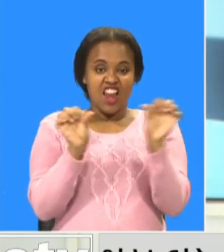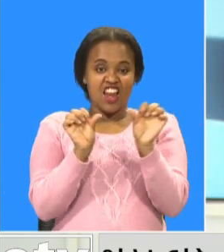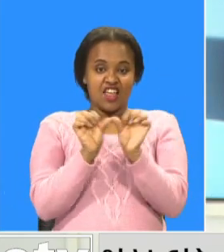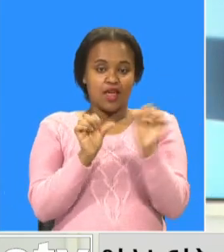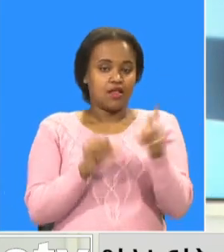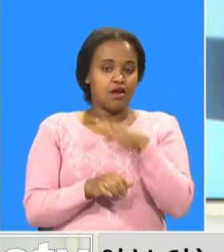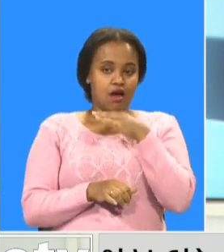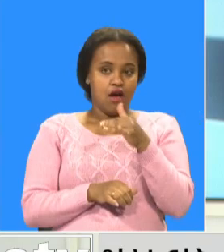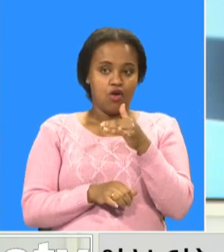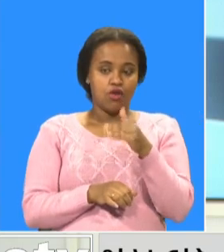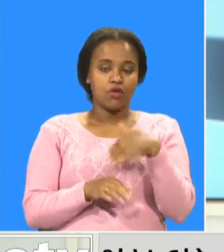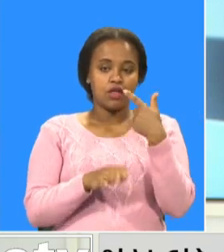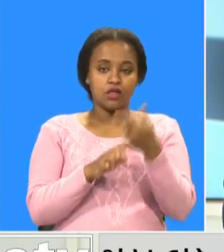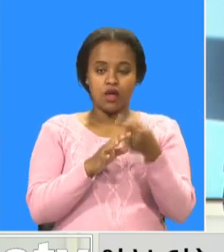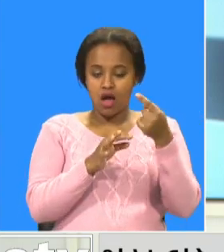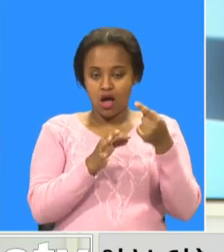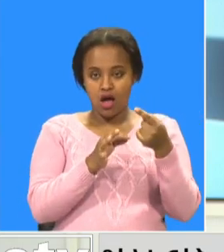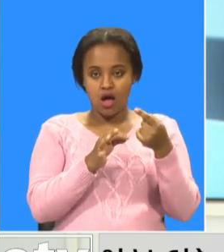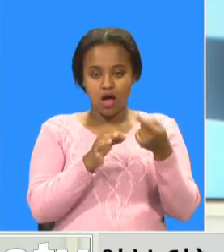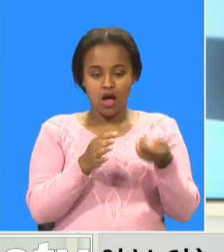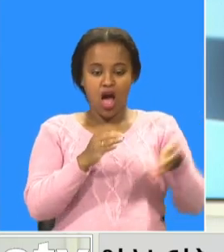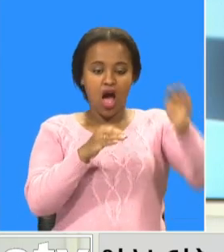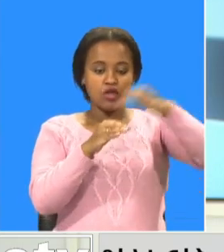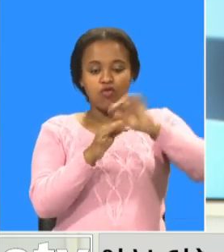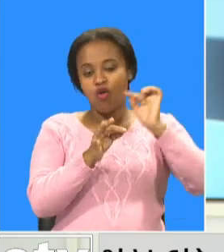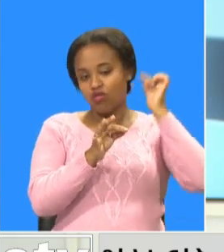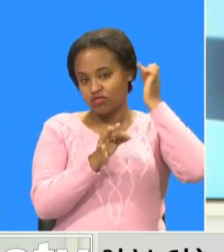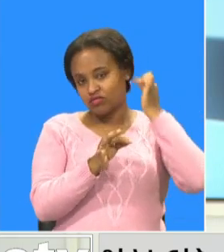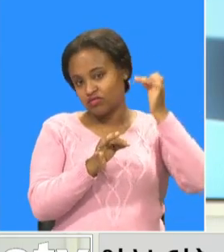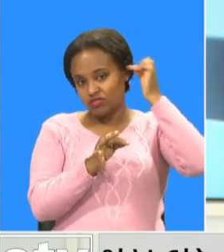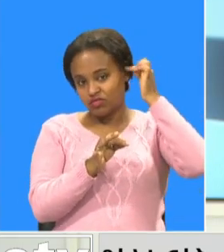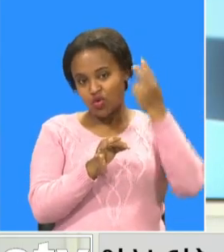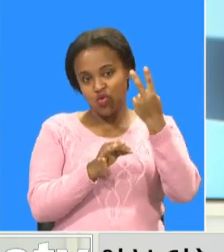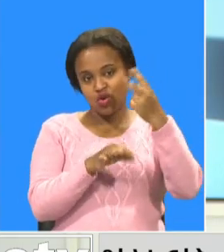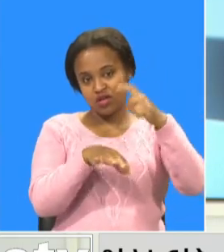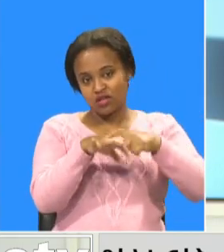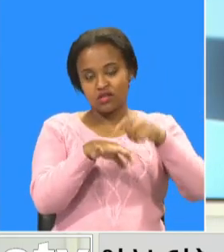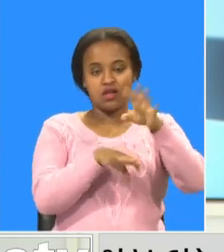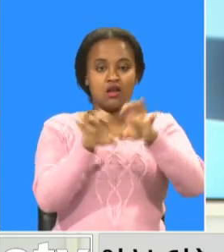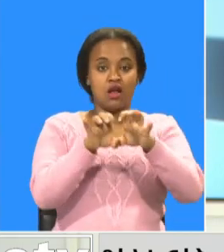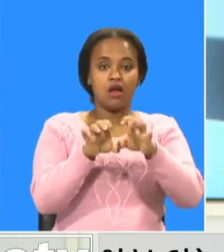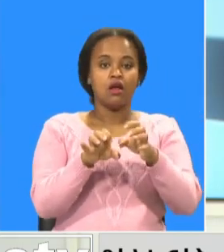ያጥፋል። እንደዚህ አጥፎ የማድረግ ነገር አለ። ግን ሲታጠፍ በዚህ በኩል ክፍተት ይገባል፣